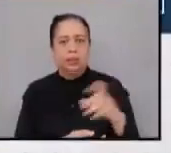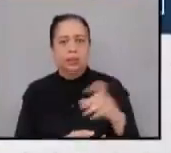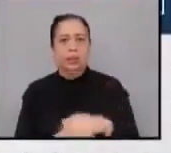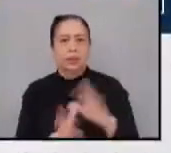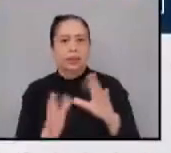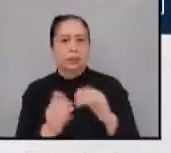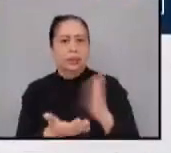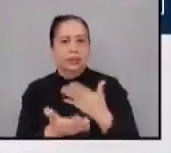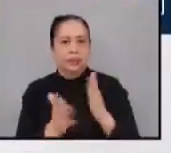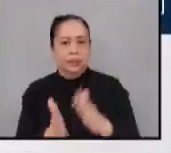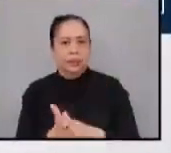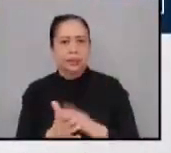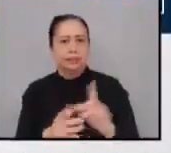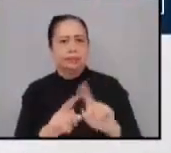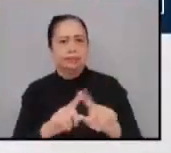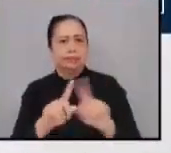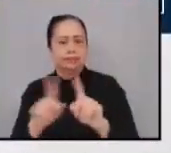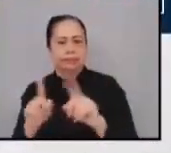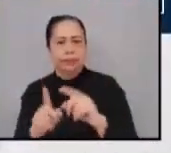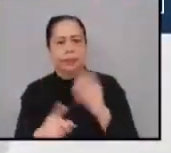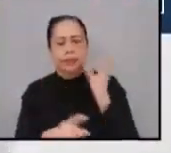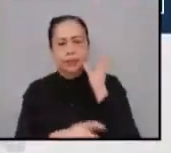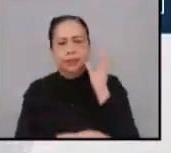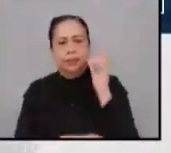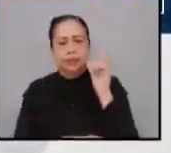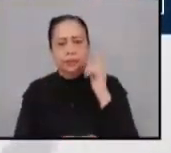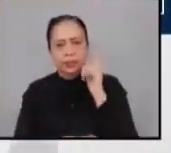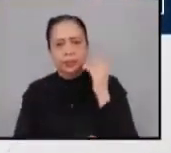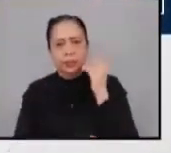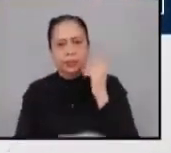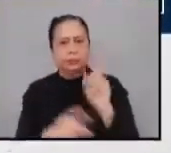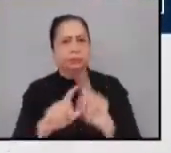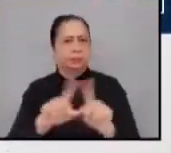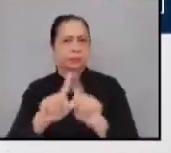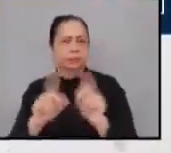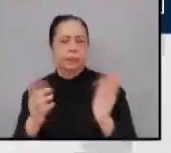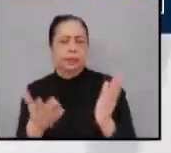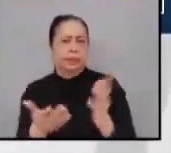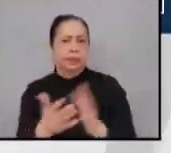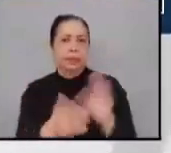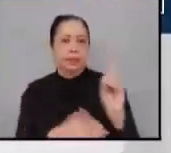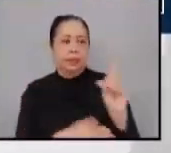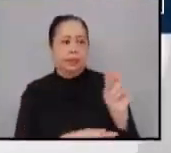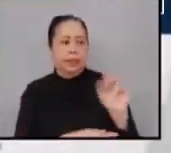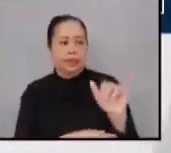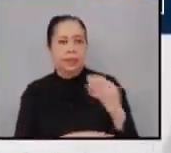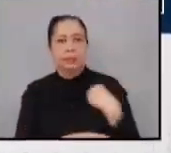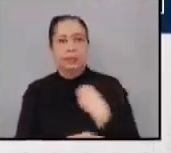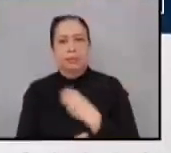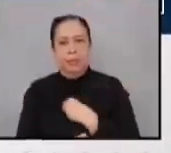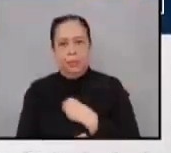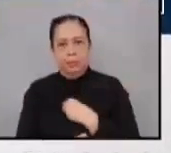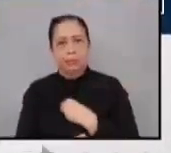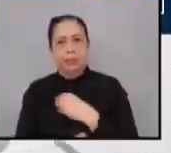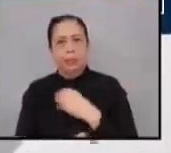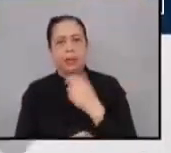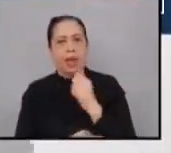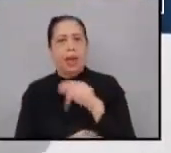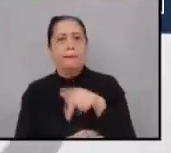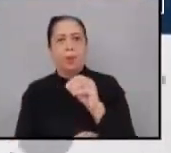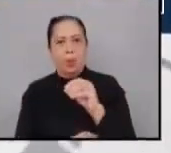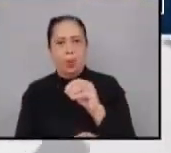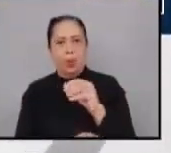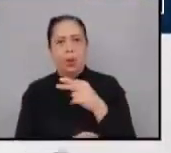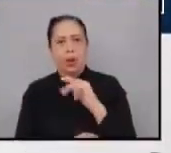Cez Orene Drilon, Lea Navarro at marami pang iba. Si Danny ay miyembro ng musical trio Apo Hiking Society na